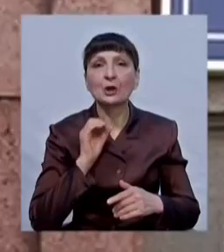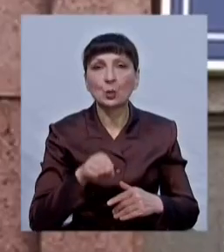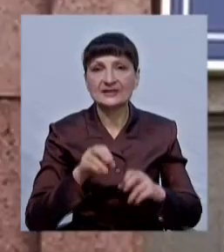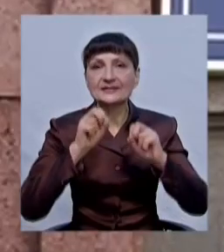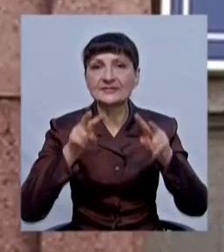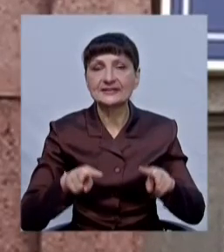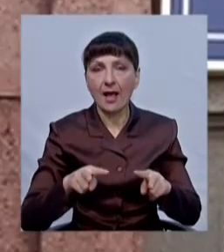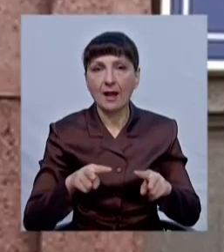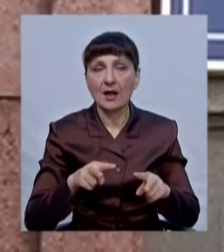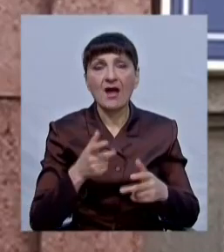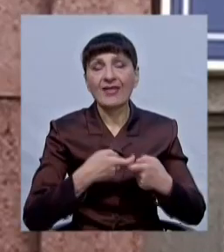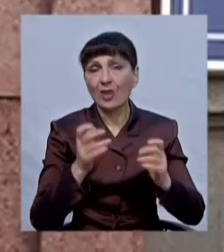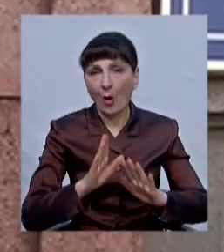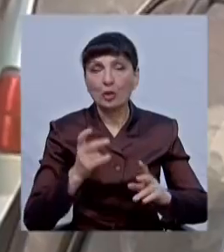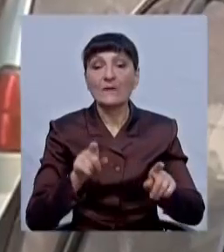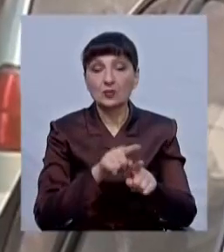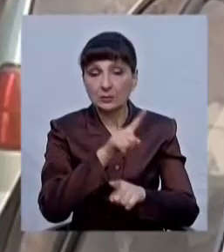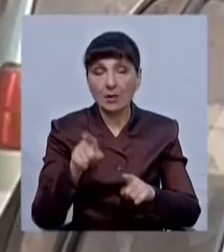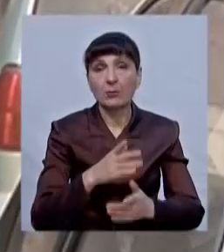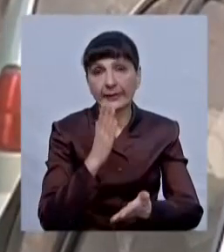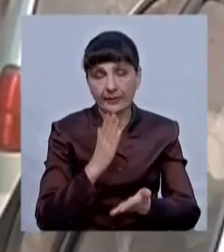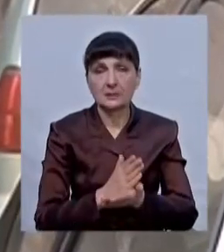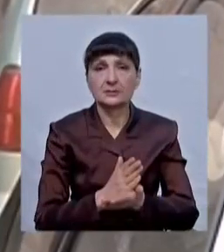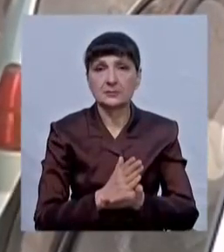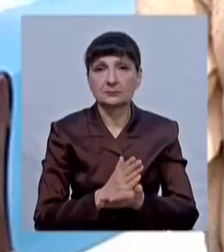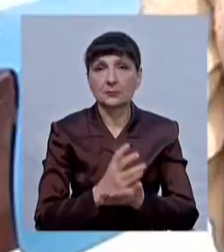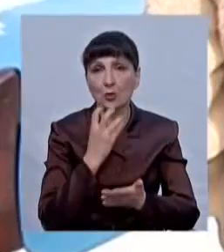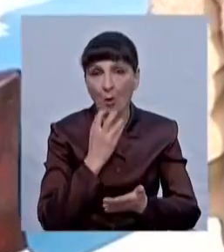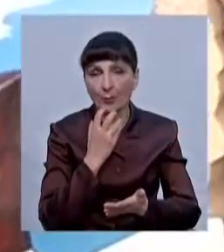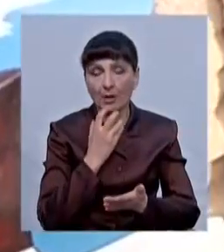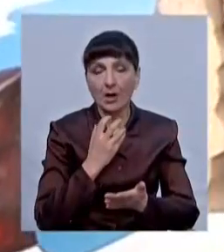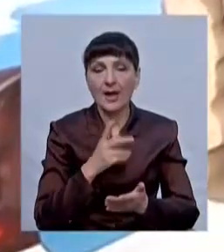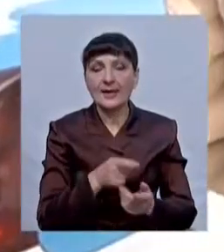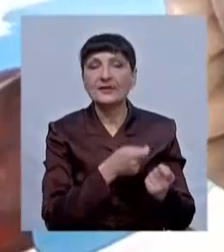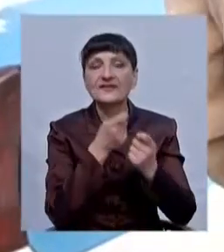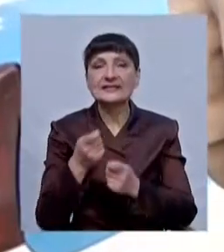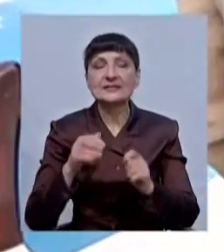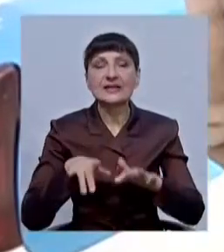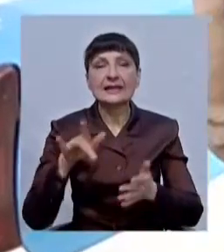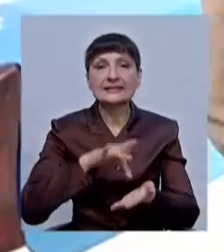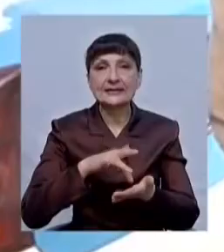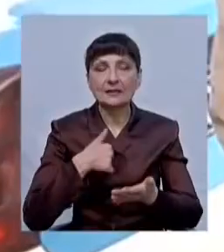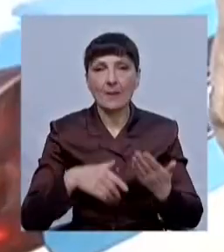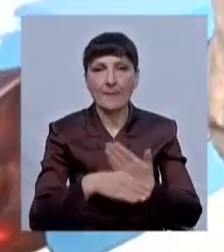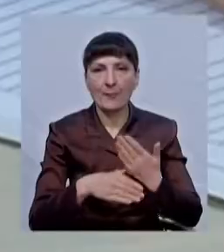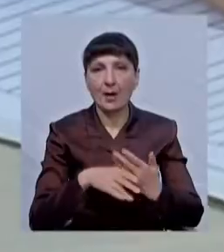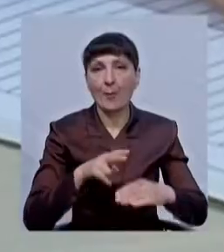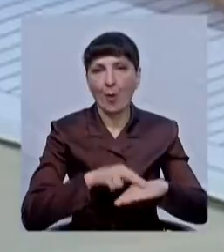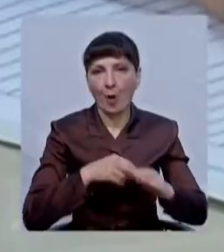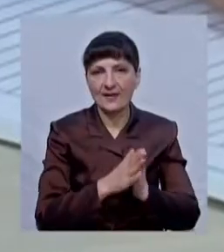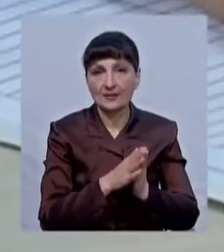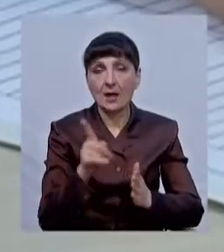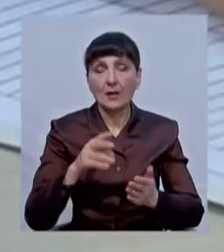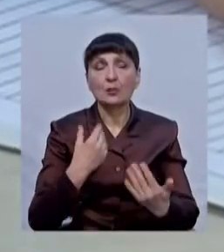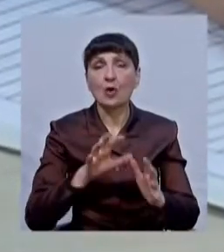бездомных. Это, конечно, не отель, но все, что необходимо для бездомных, там имеется. Доставить Жулдыз в центр адаптации нам помогли полицейские. Там ее